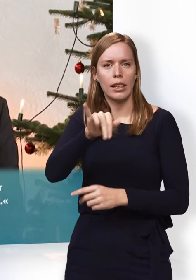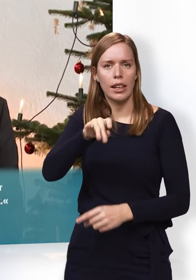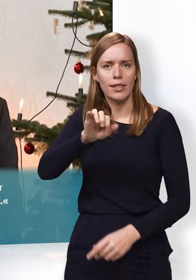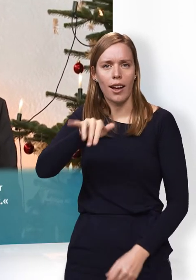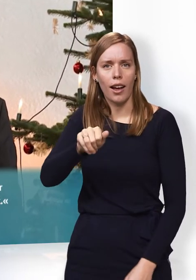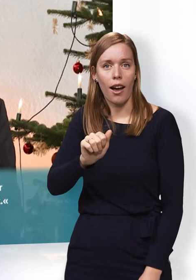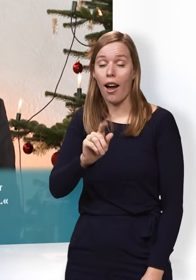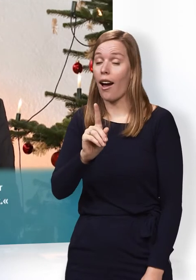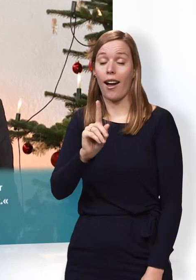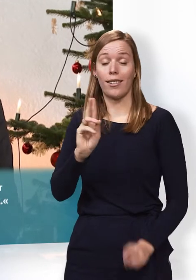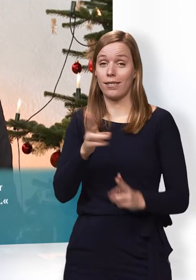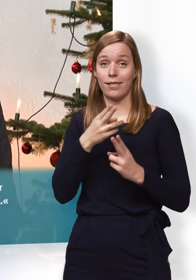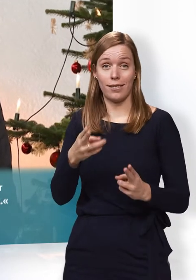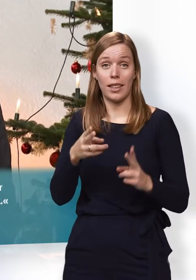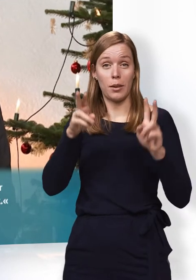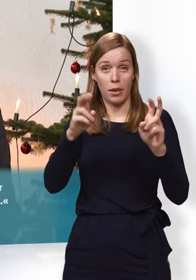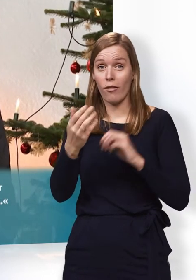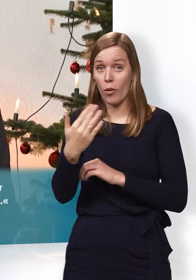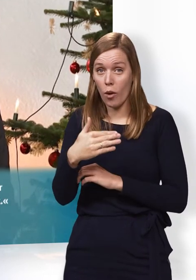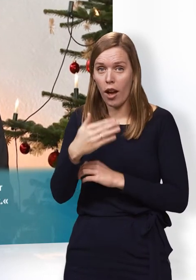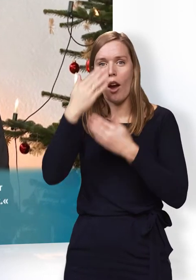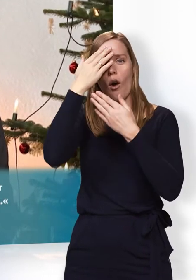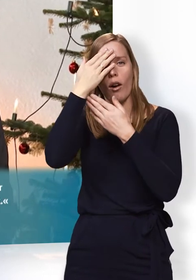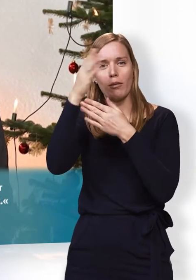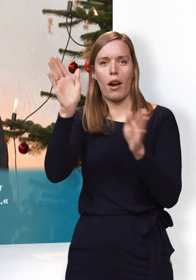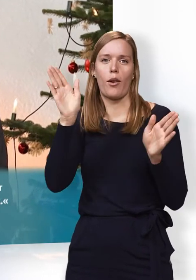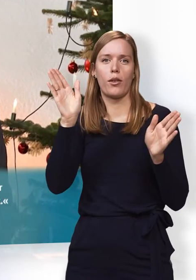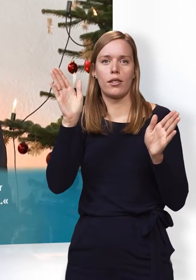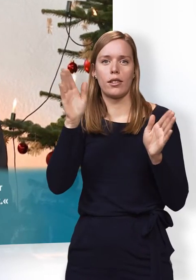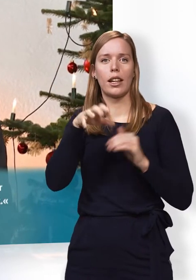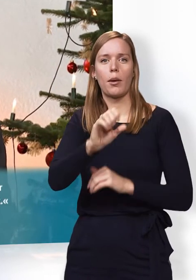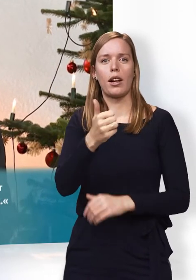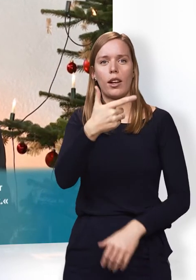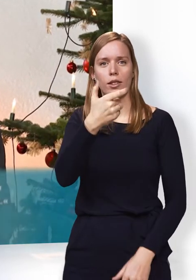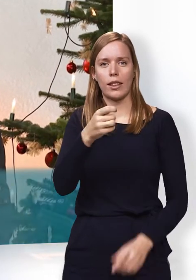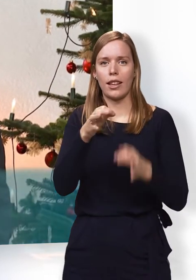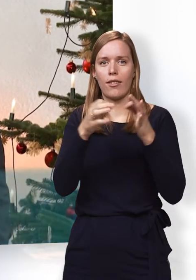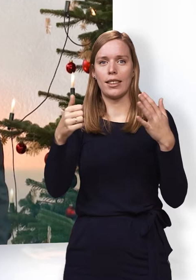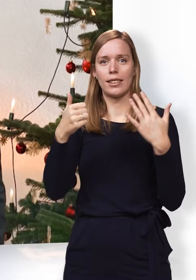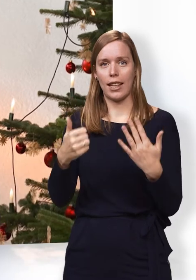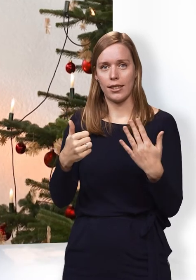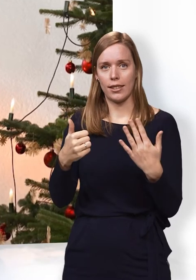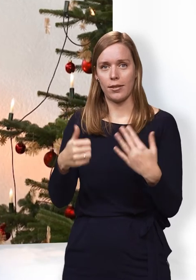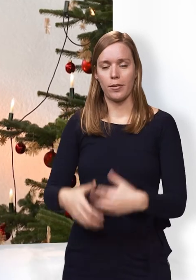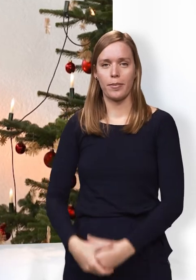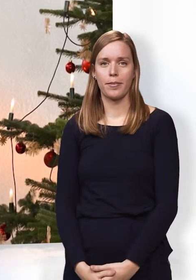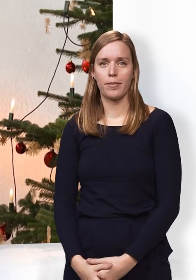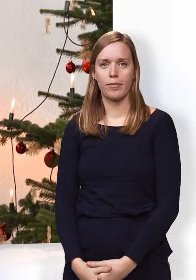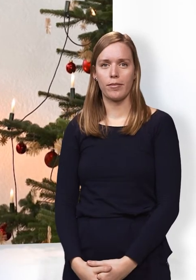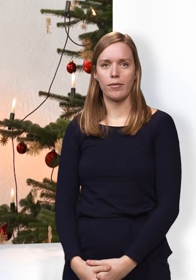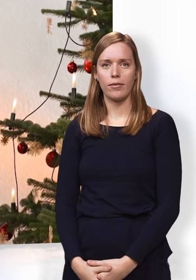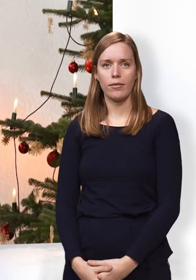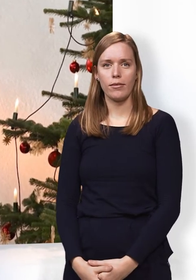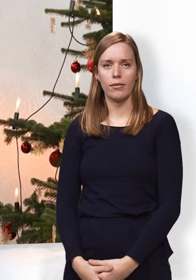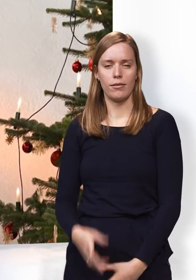gefehlt. Es ist ein Wort aus der Offenbarung, Kapitel 21, Vers 6. Und ich finde es sehr